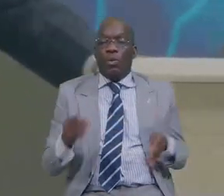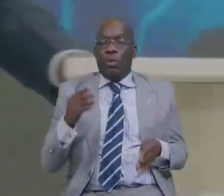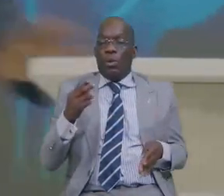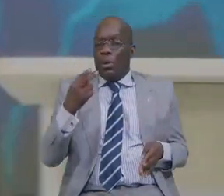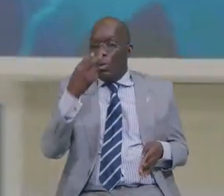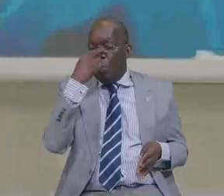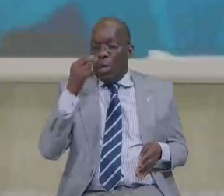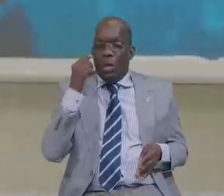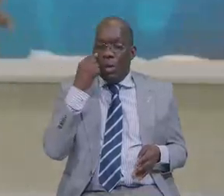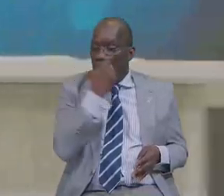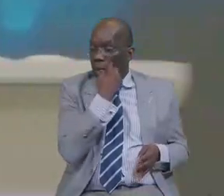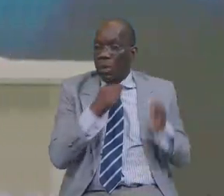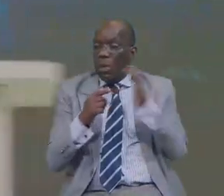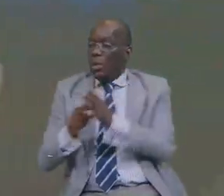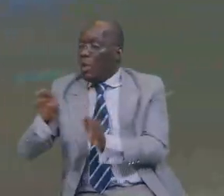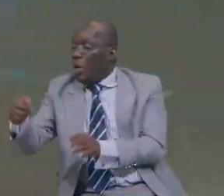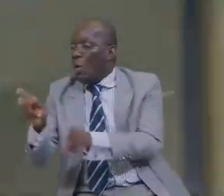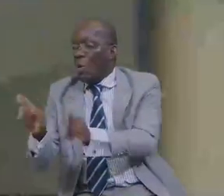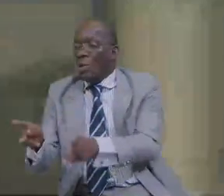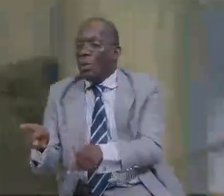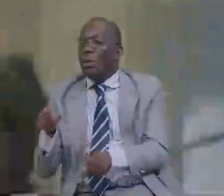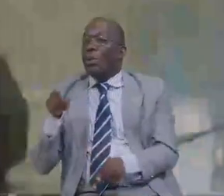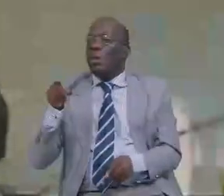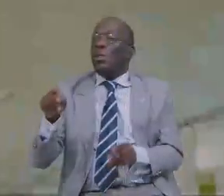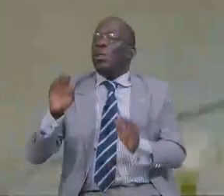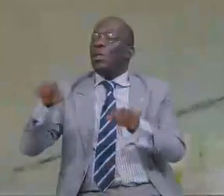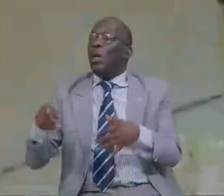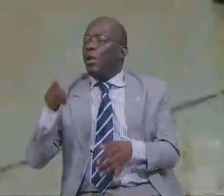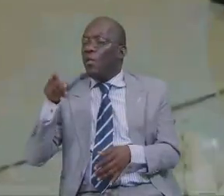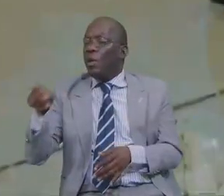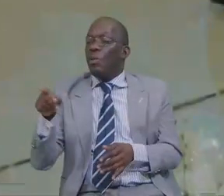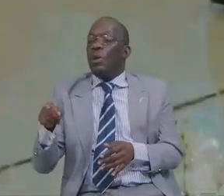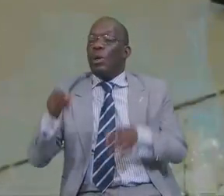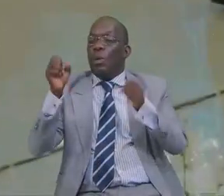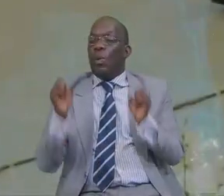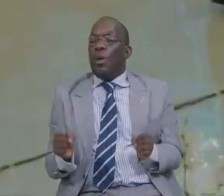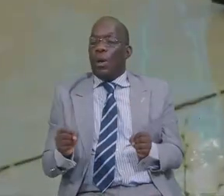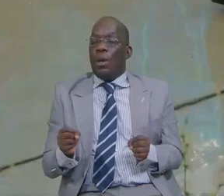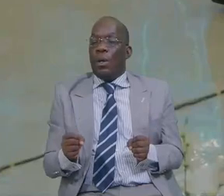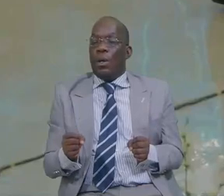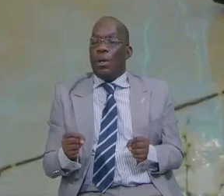d'ouvrir les yeux aveugles. Et l'autre personne, ils lui donnent le pouvoir